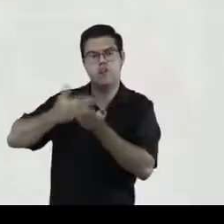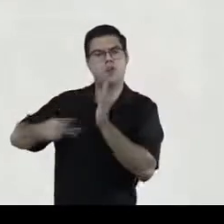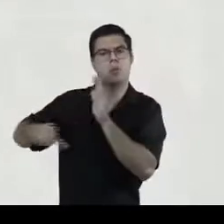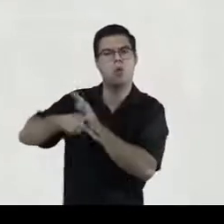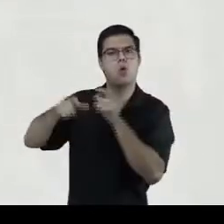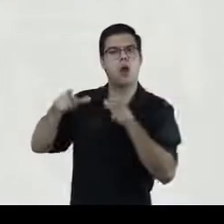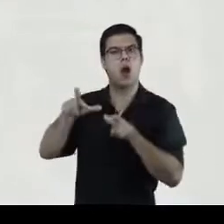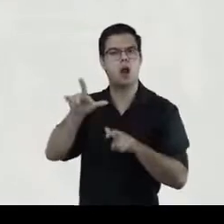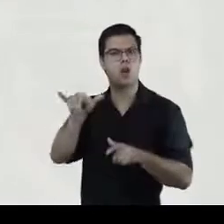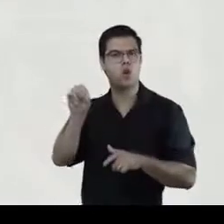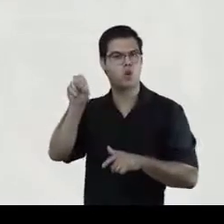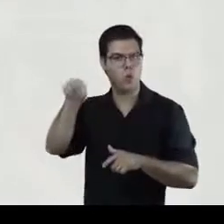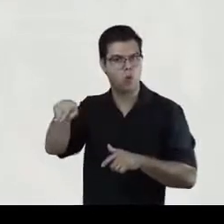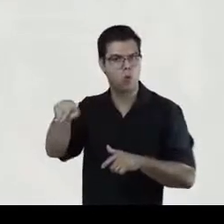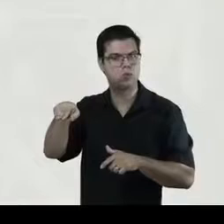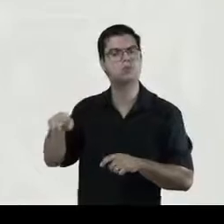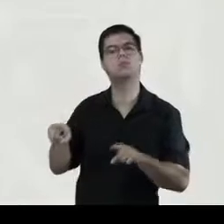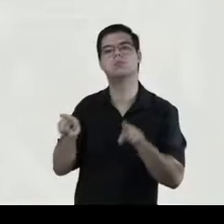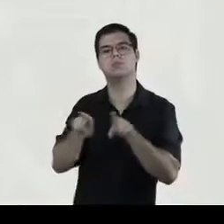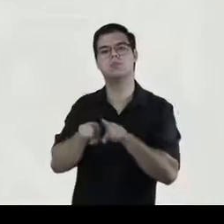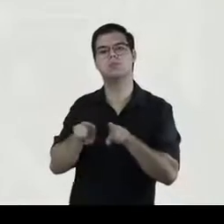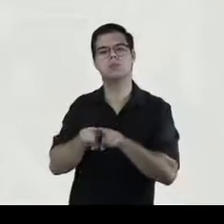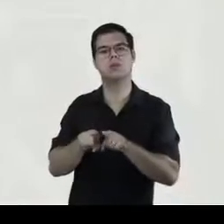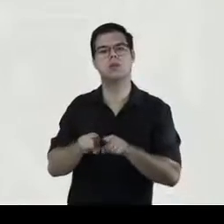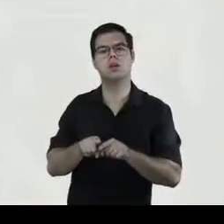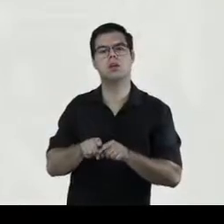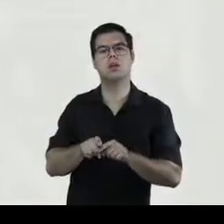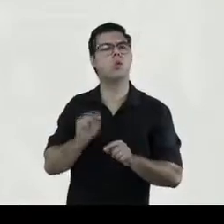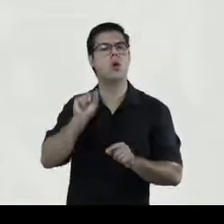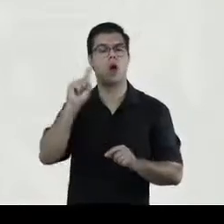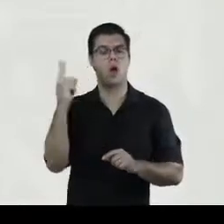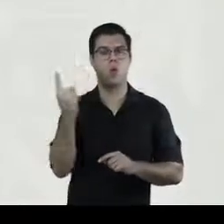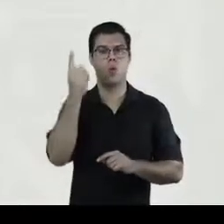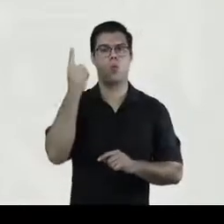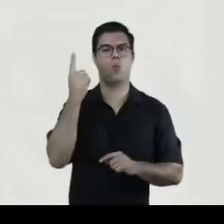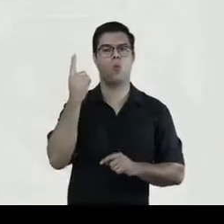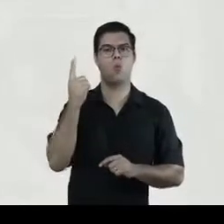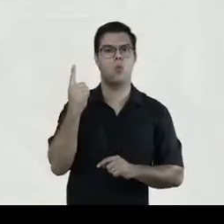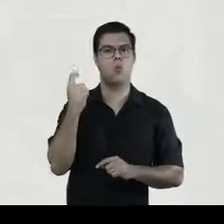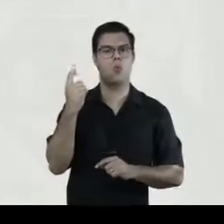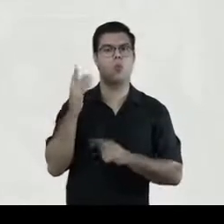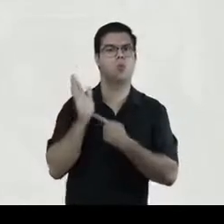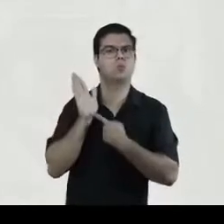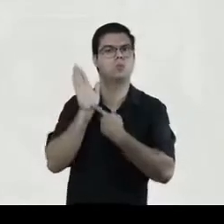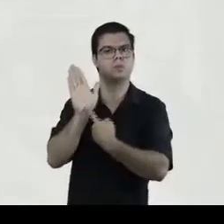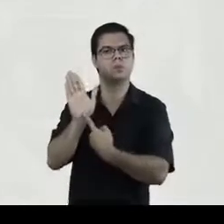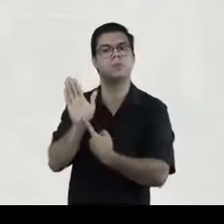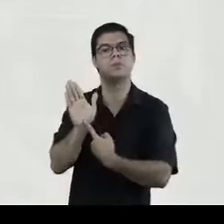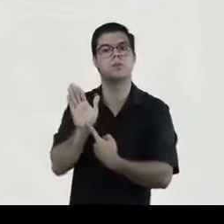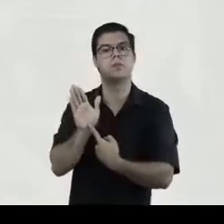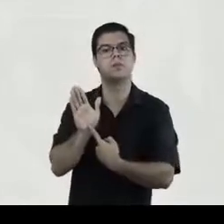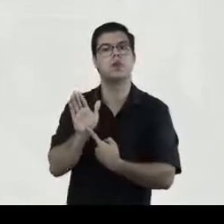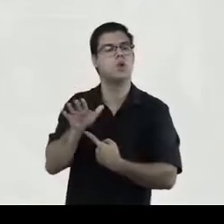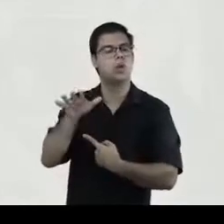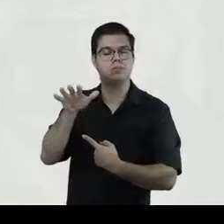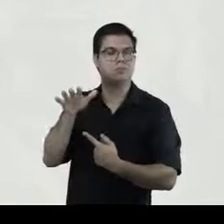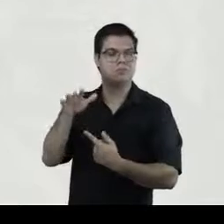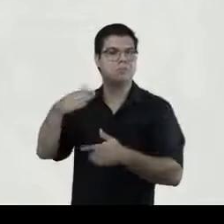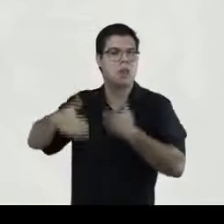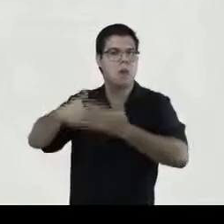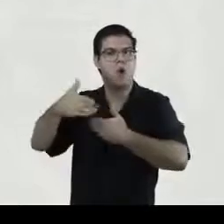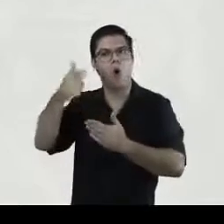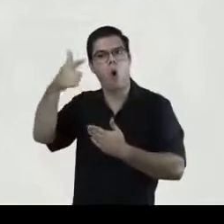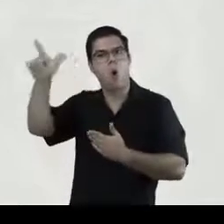le seul à le présenter et puis l'état définitif dans tous les autres exemplaires de l'édition de 1555.